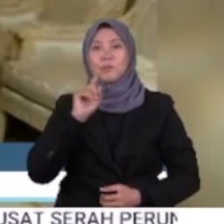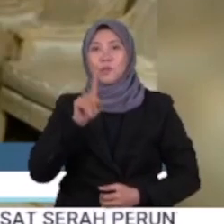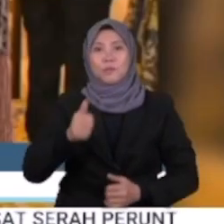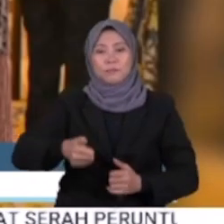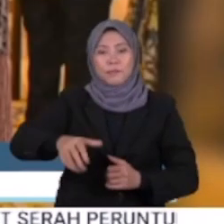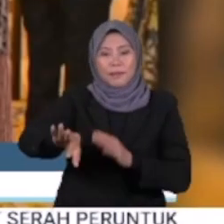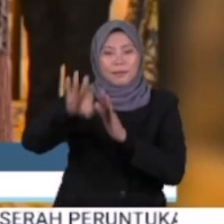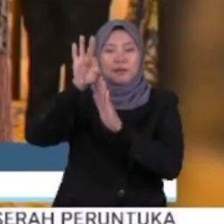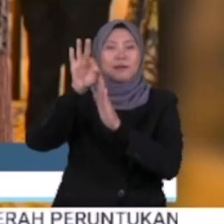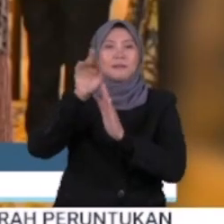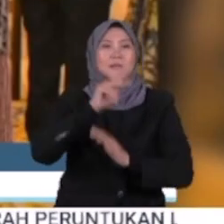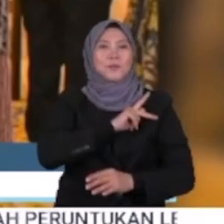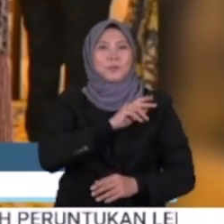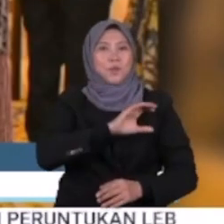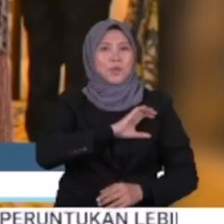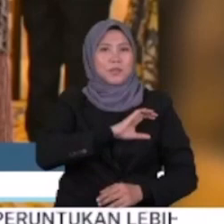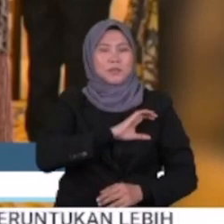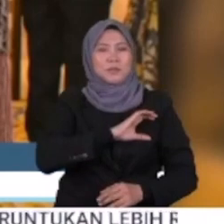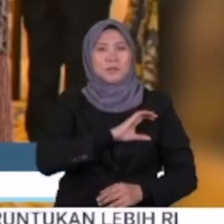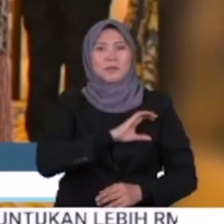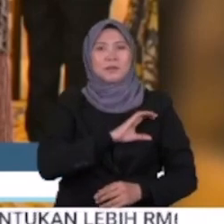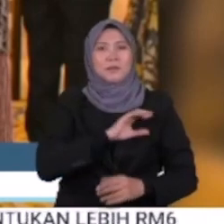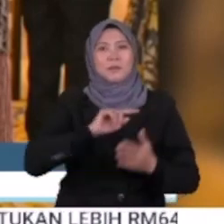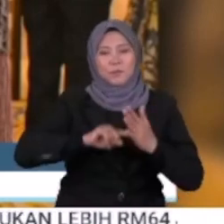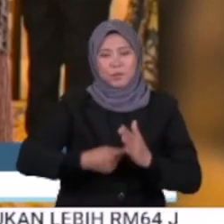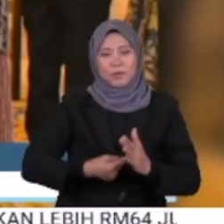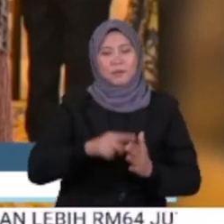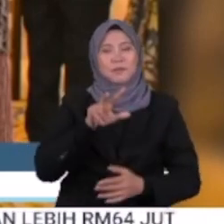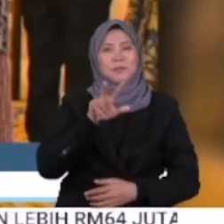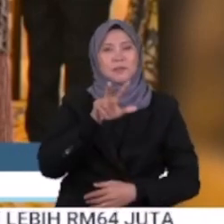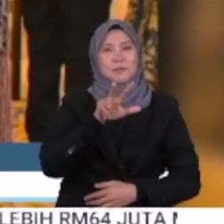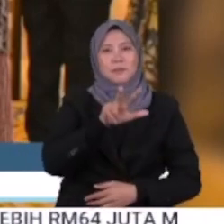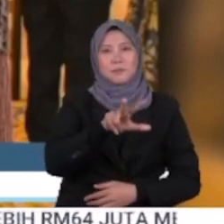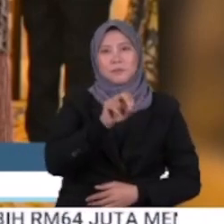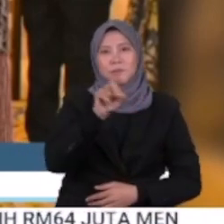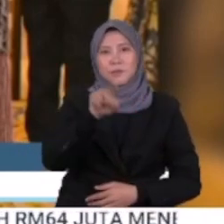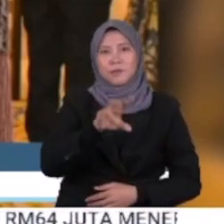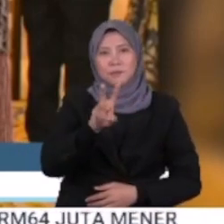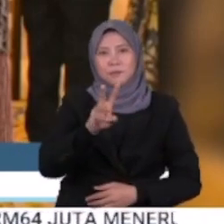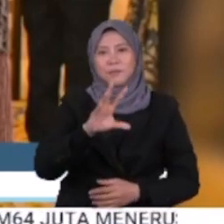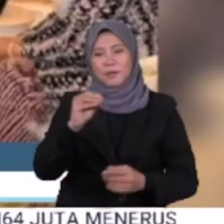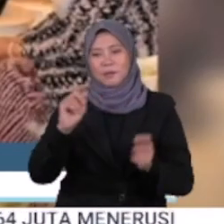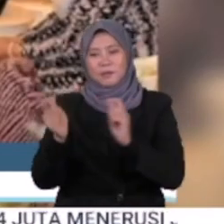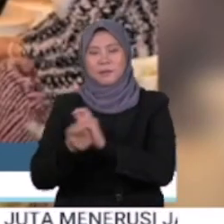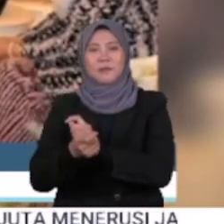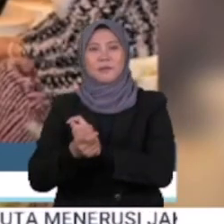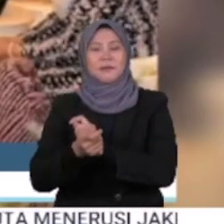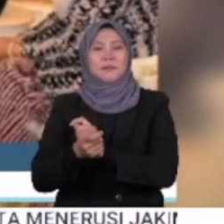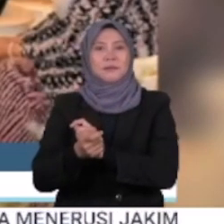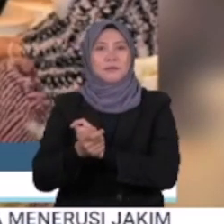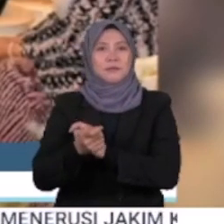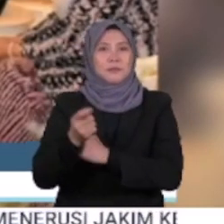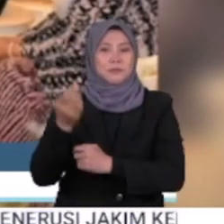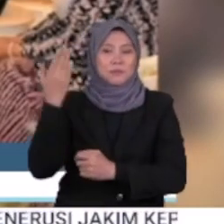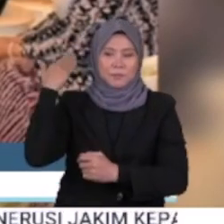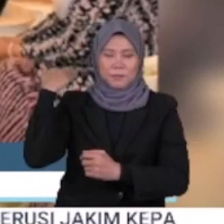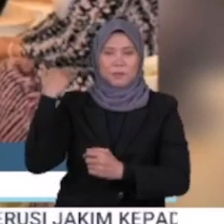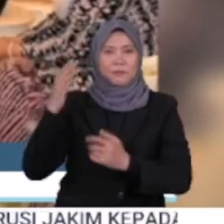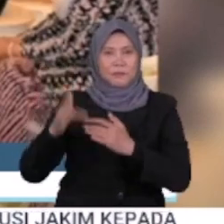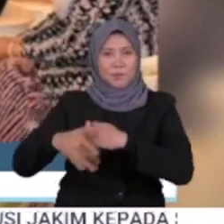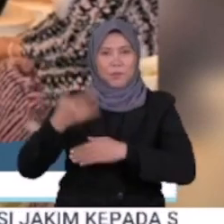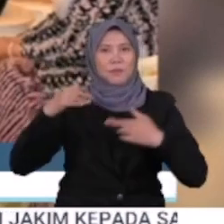yang baru selama 2 tahun berkuat konser 23 Jun menggantikan Tantri yang besar lebih awal